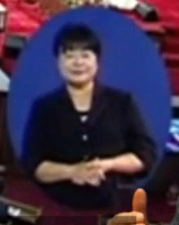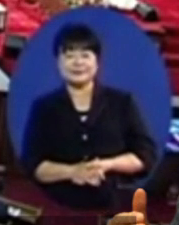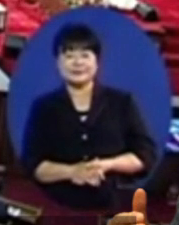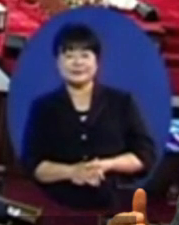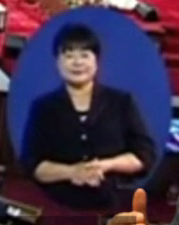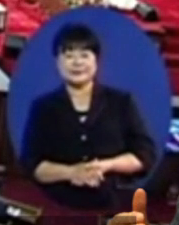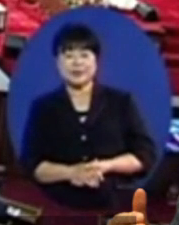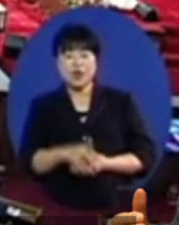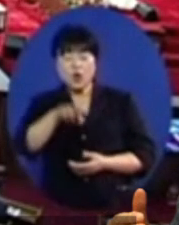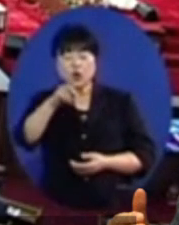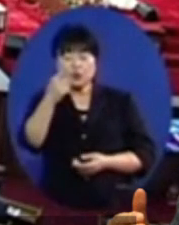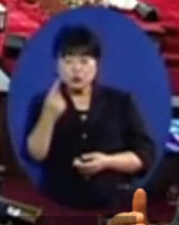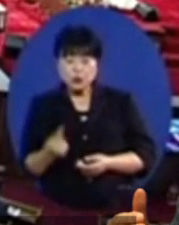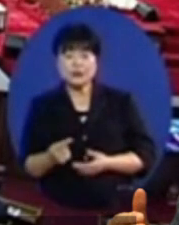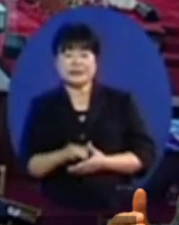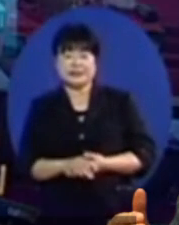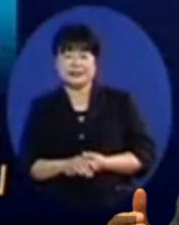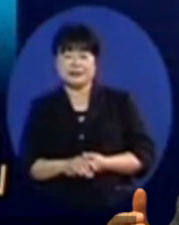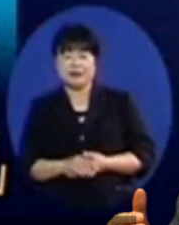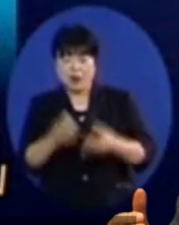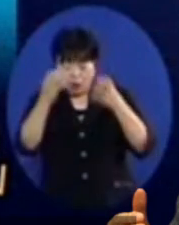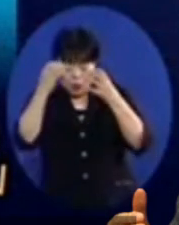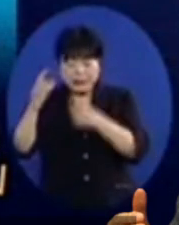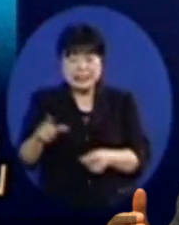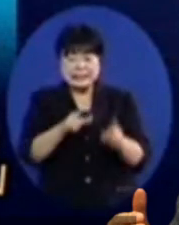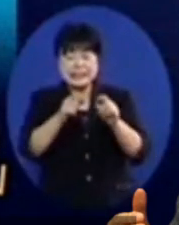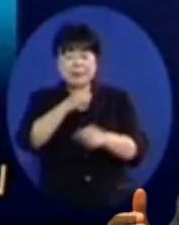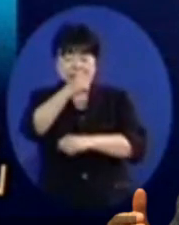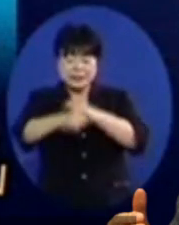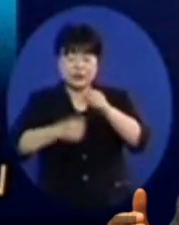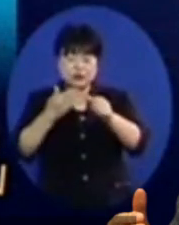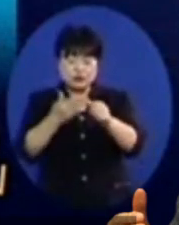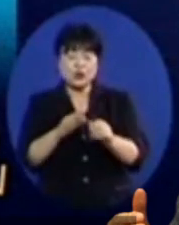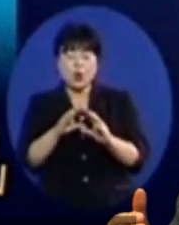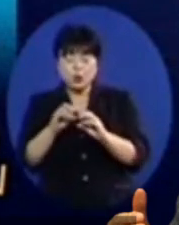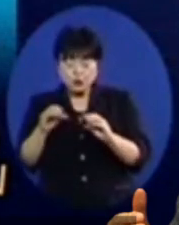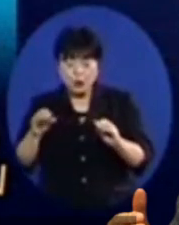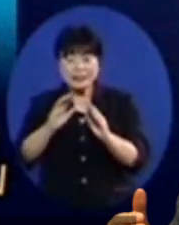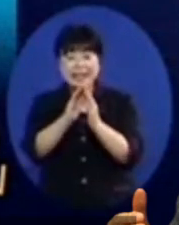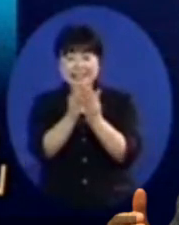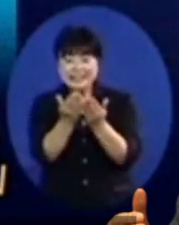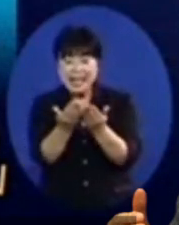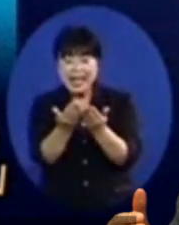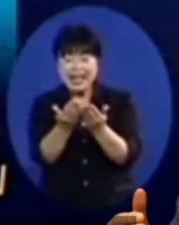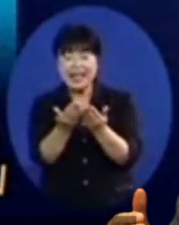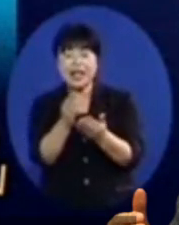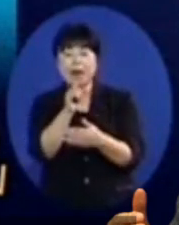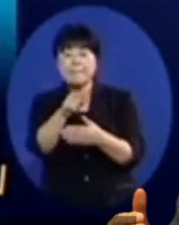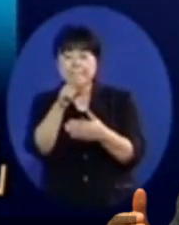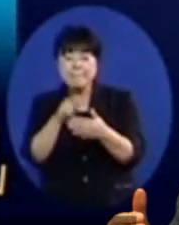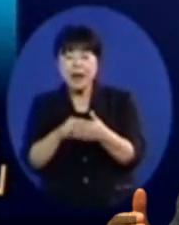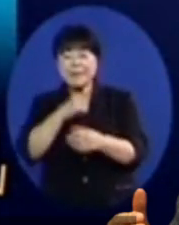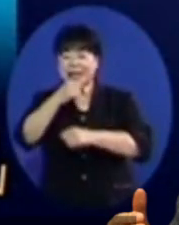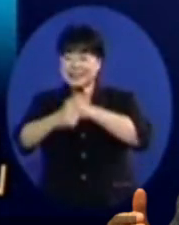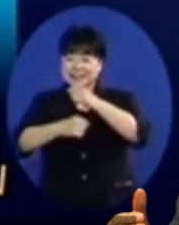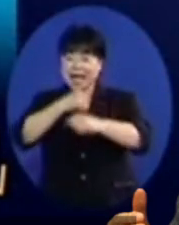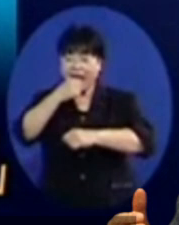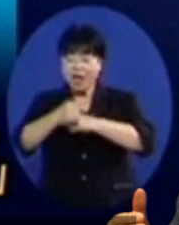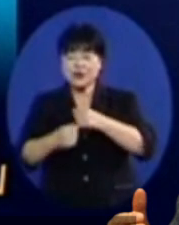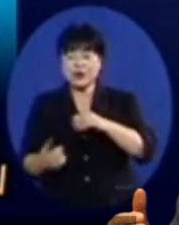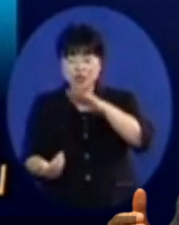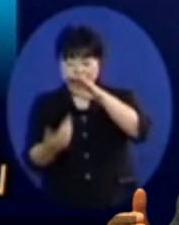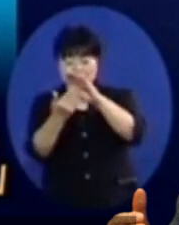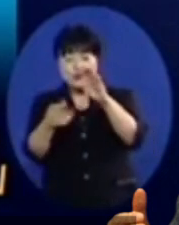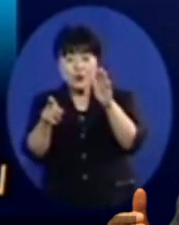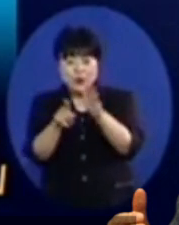조신영 씨는 고단한 삶을 자유롭게 하는 쿠션이란 책에서 우리가 마음의 자유를 누리기 위해서는